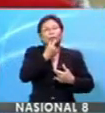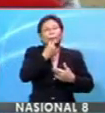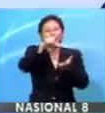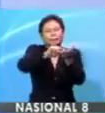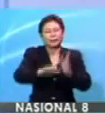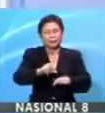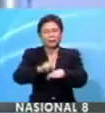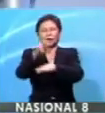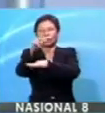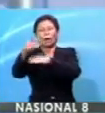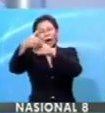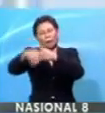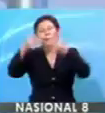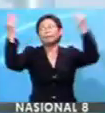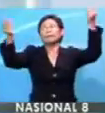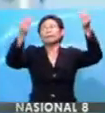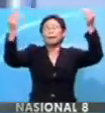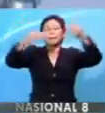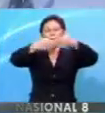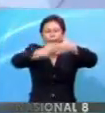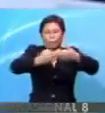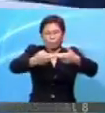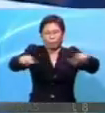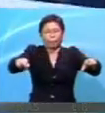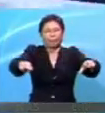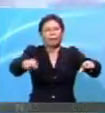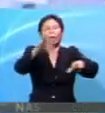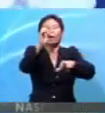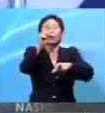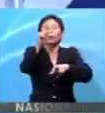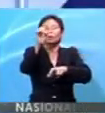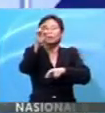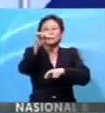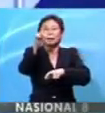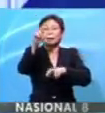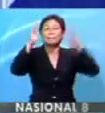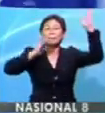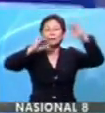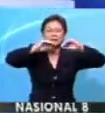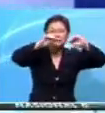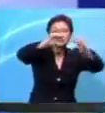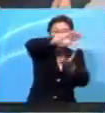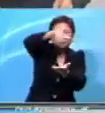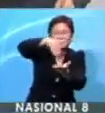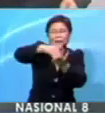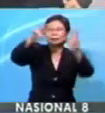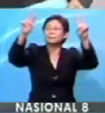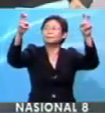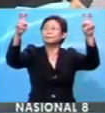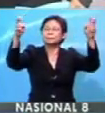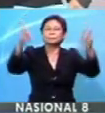media di ibu negara selepas Majlis pra pelancaran content Malaysia peaching centeraksikan di putih tandaangan